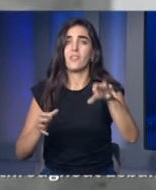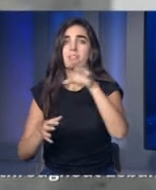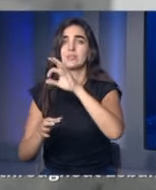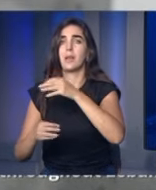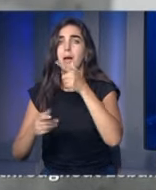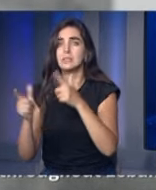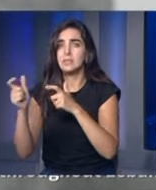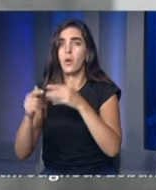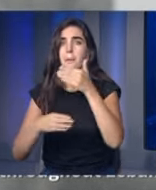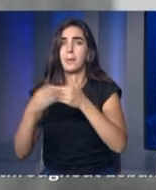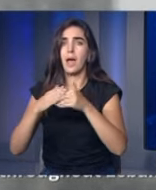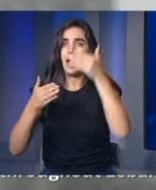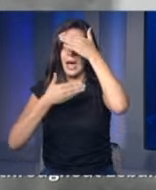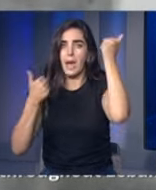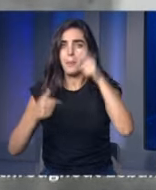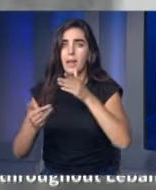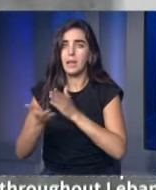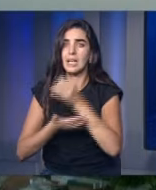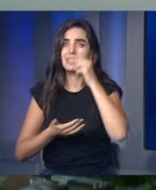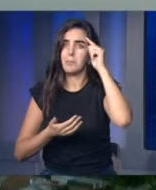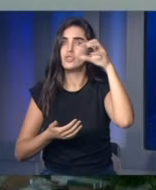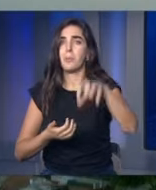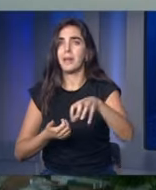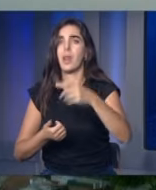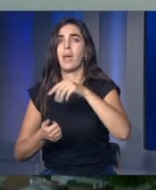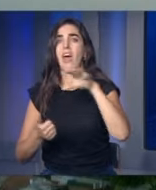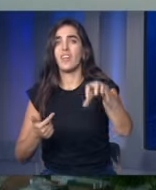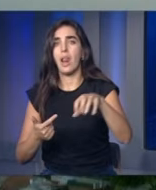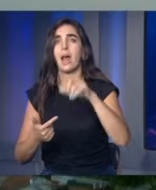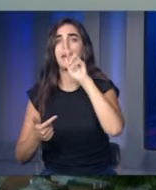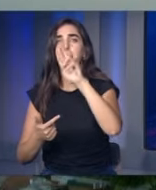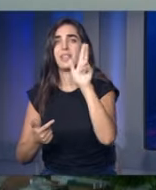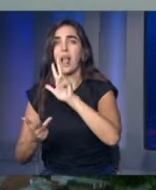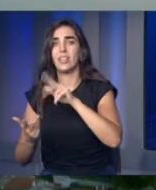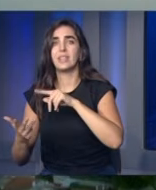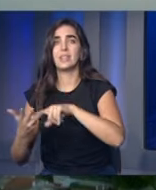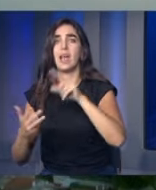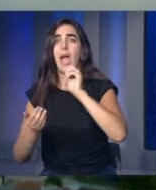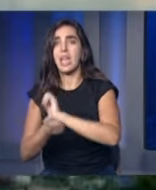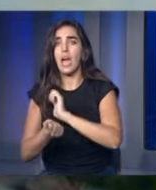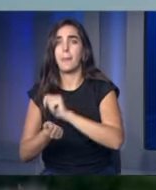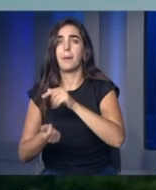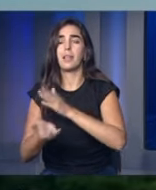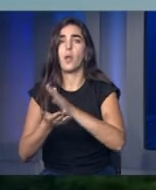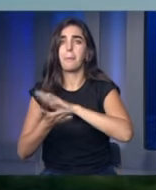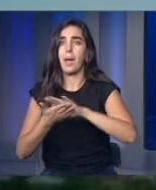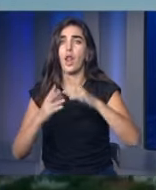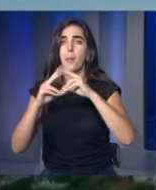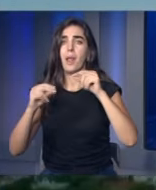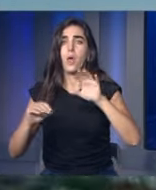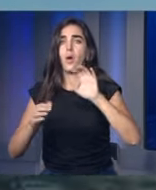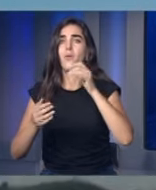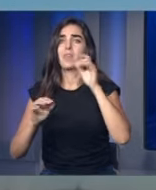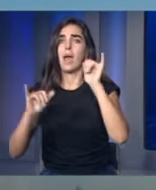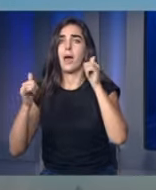اللبناني. أوساط في واشنطن قالت إن ثمة ضربة إسرائيلية باتت مؤكدة ونحن نعمل كي تكون محدودة على ذمة